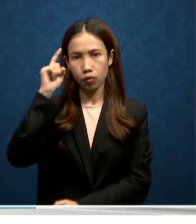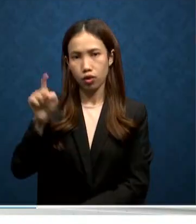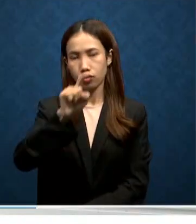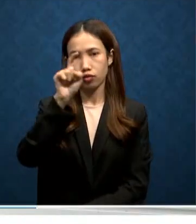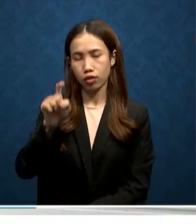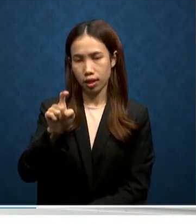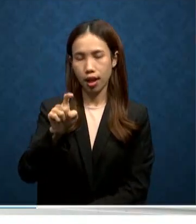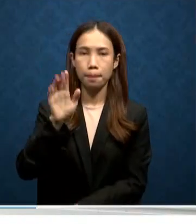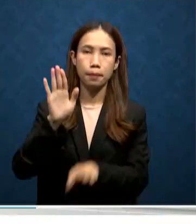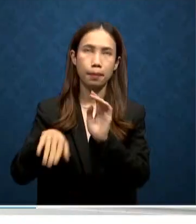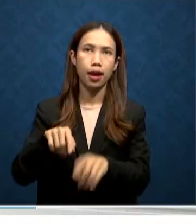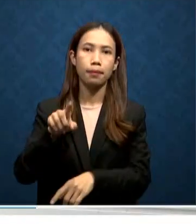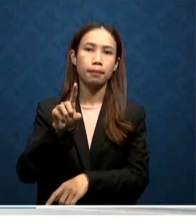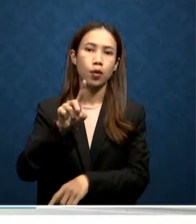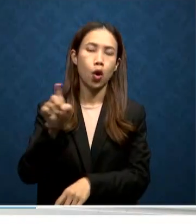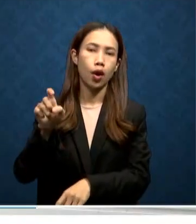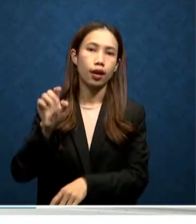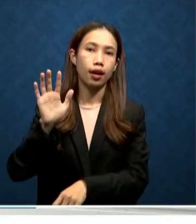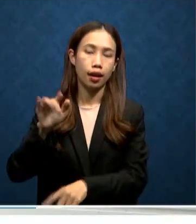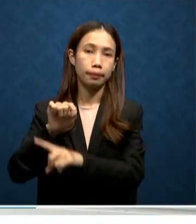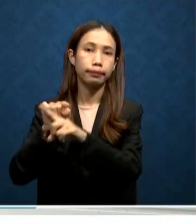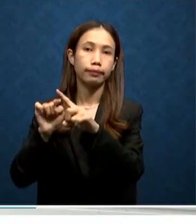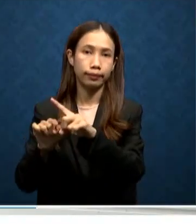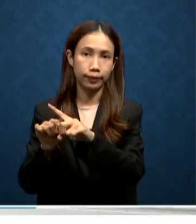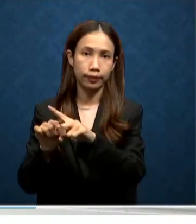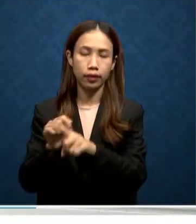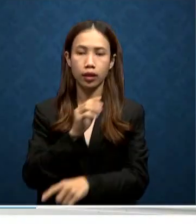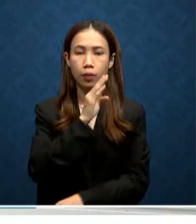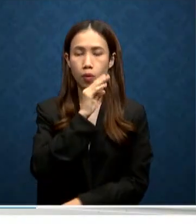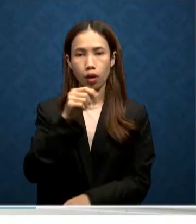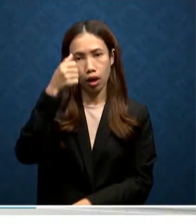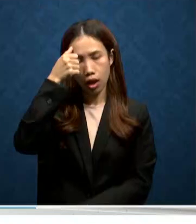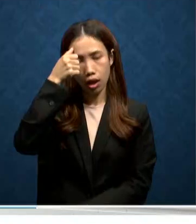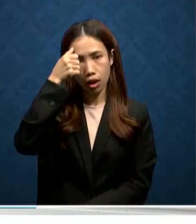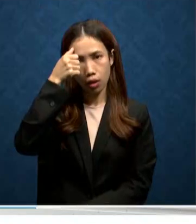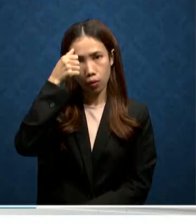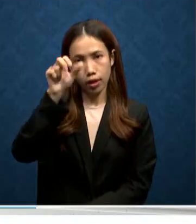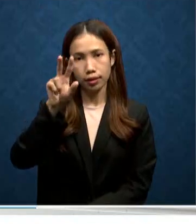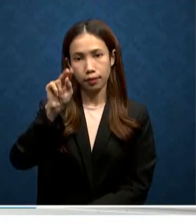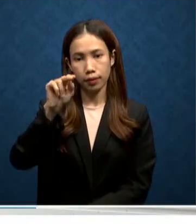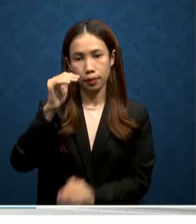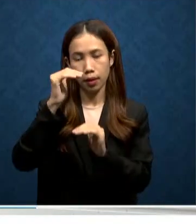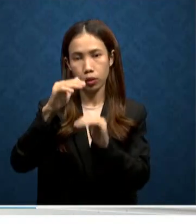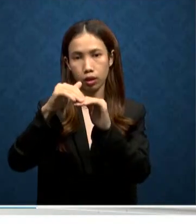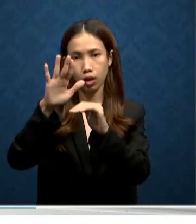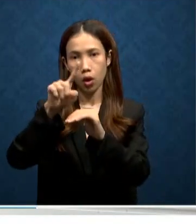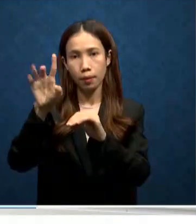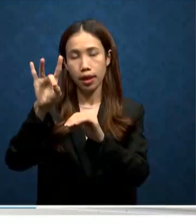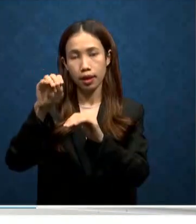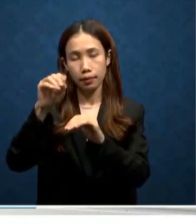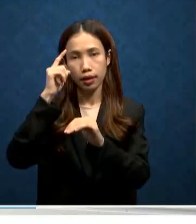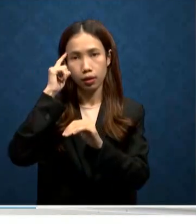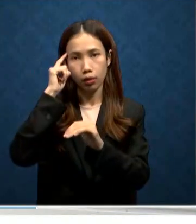ละ 5ถ้าเกิน 130วันเอ่อเกิน 30วันไม่เกิน180วันเราตั้งไว้